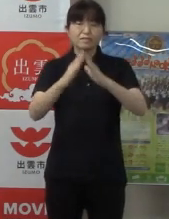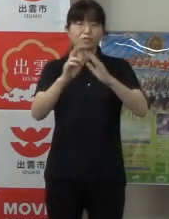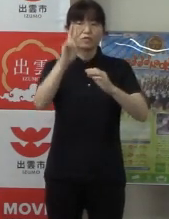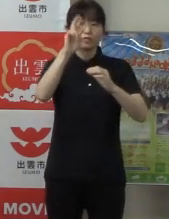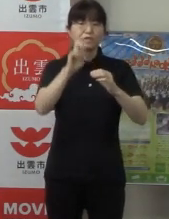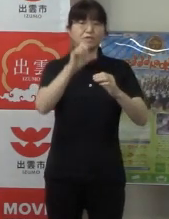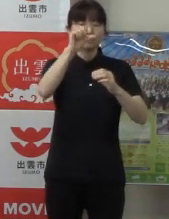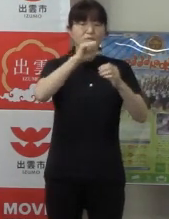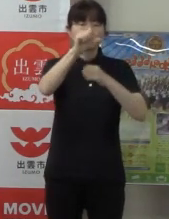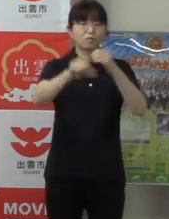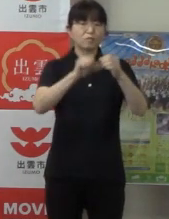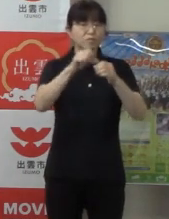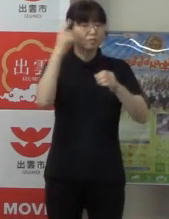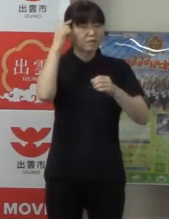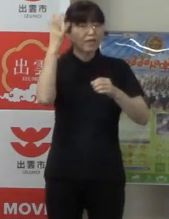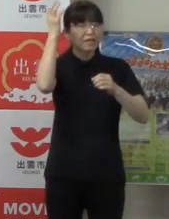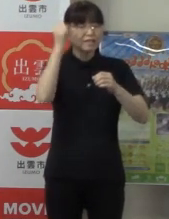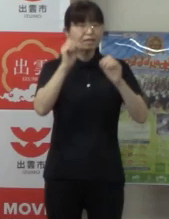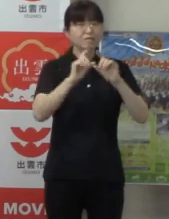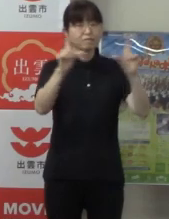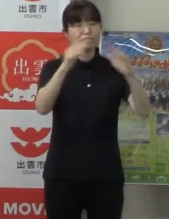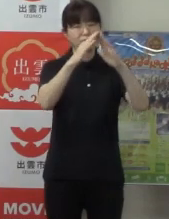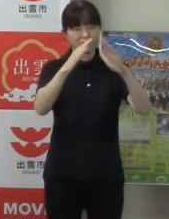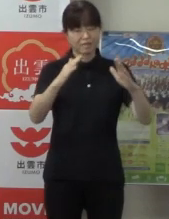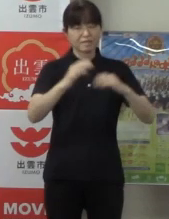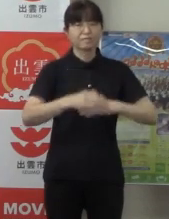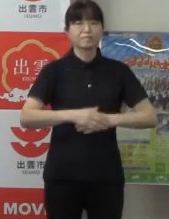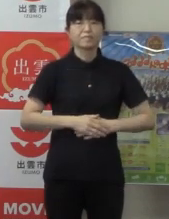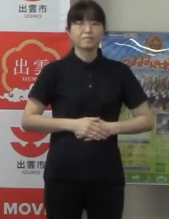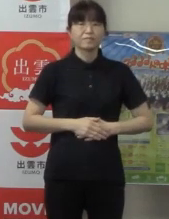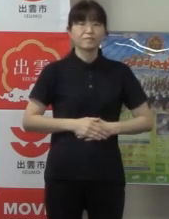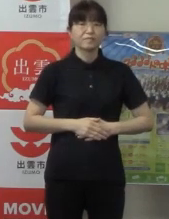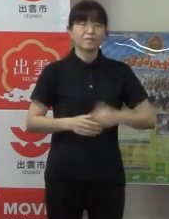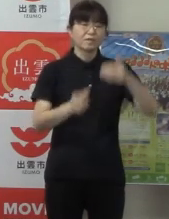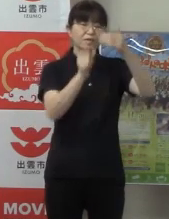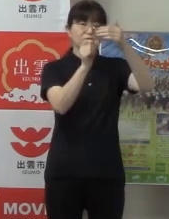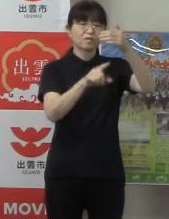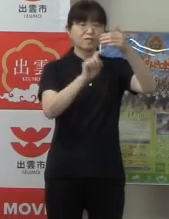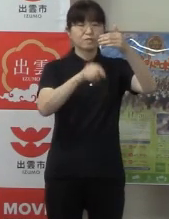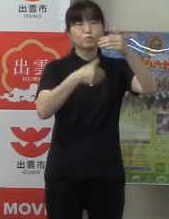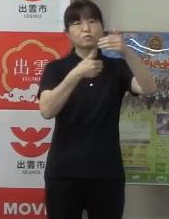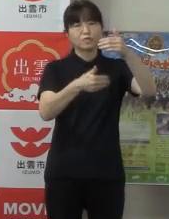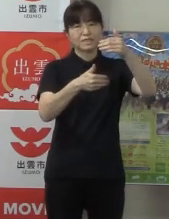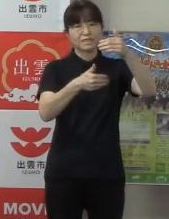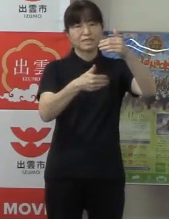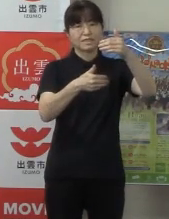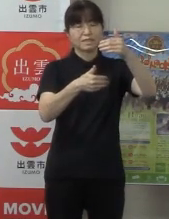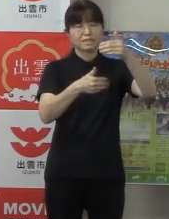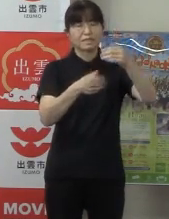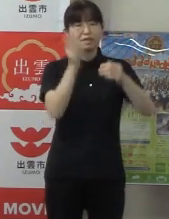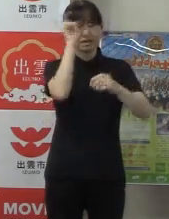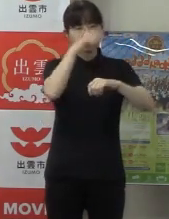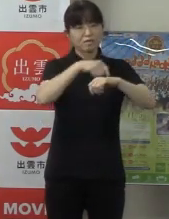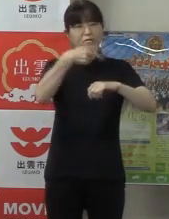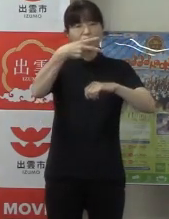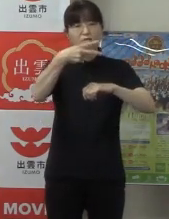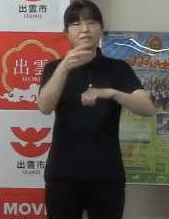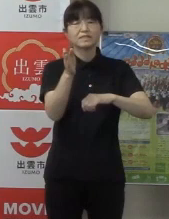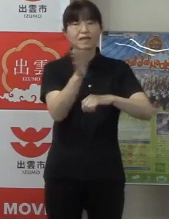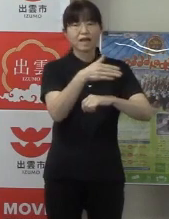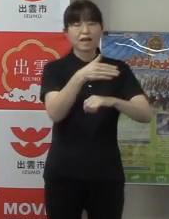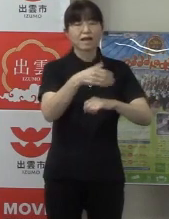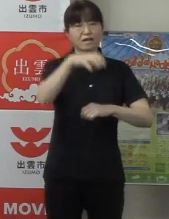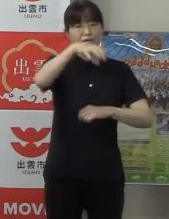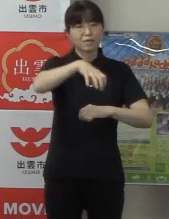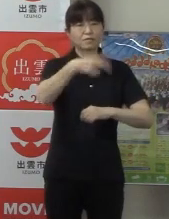。これは先ほど申し上げました9月19日14時から出雲